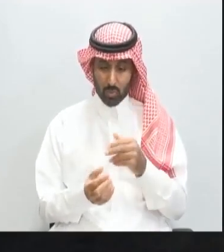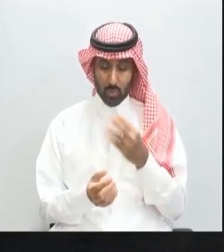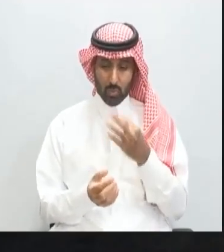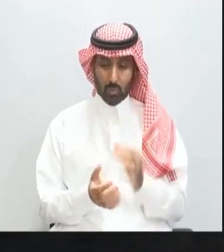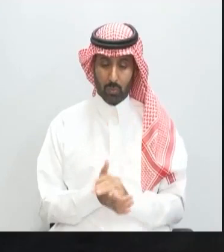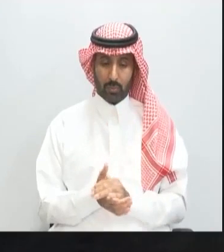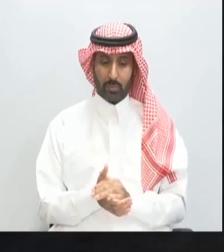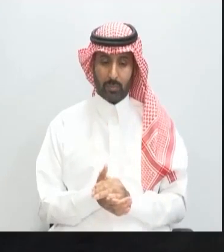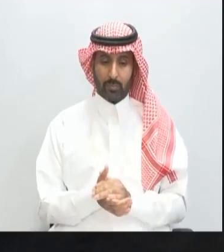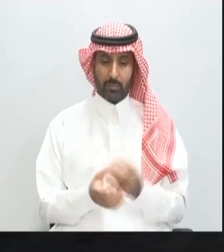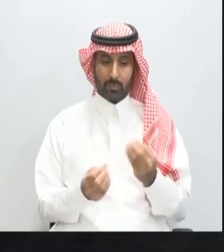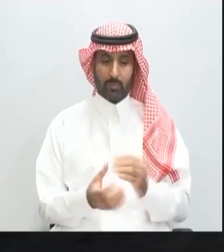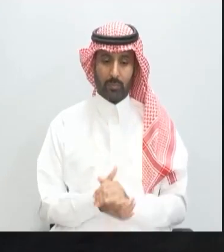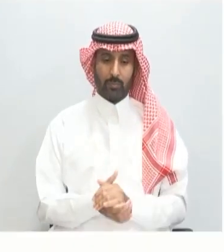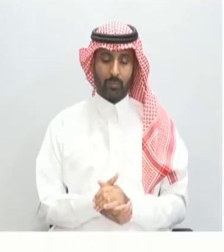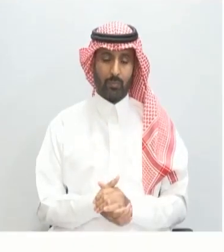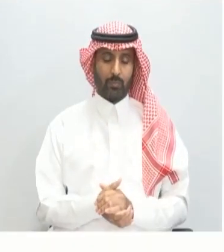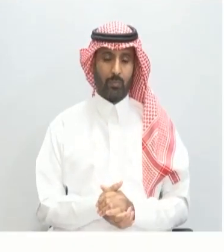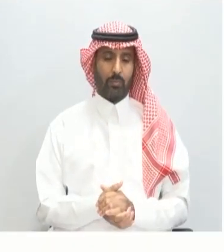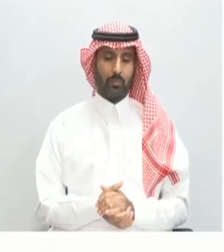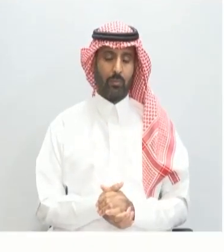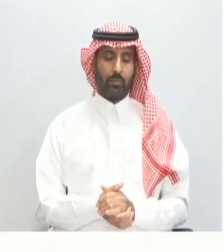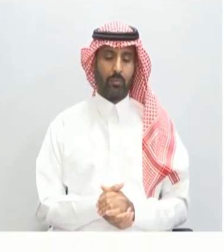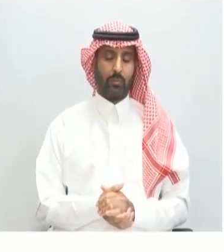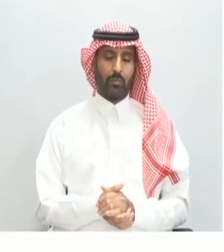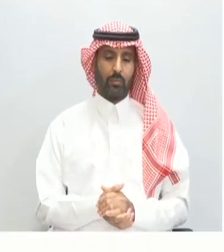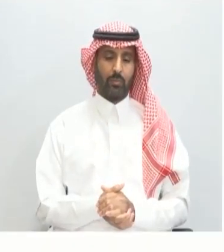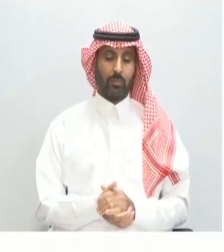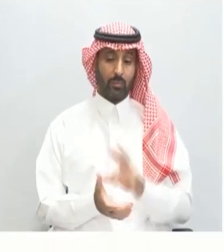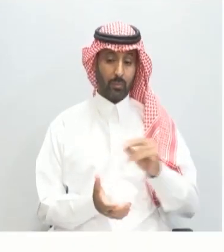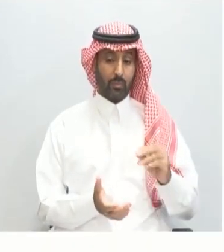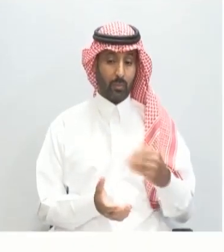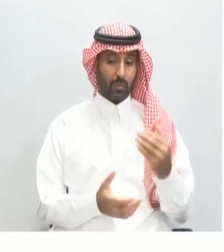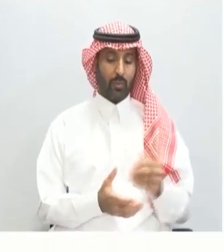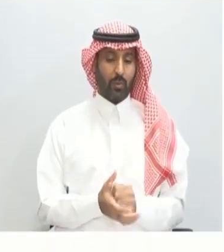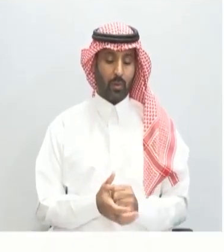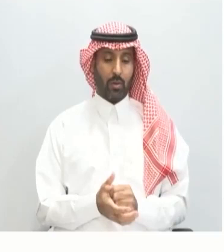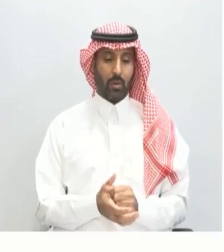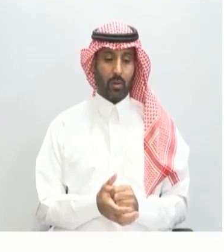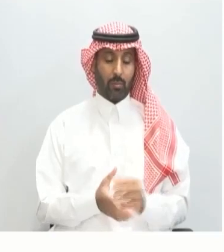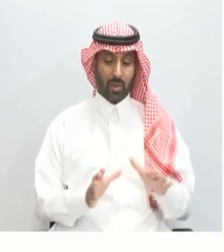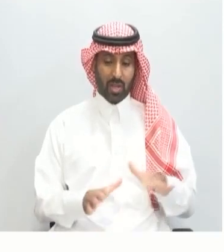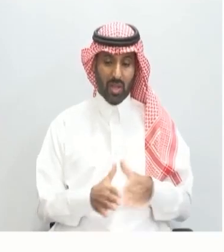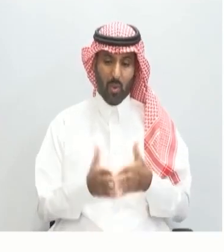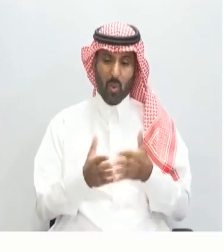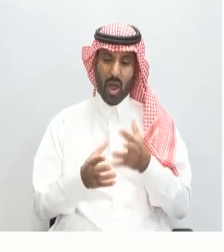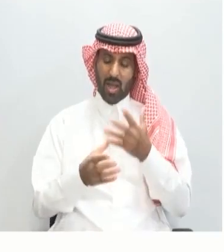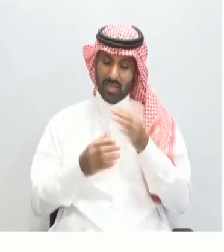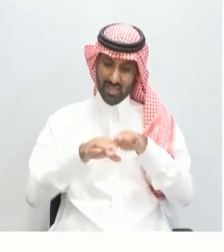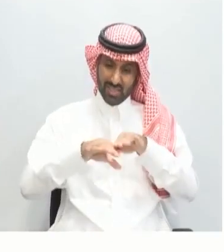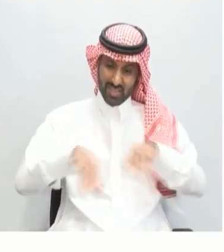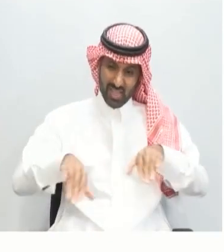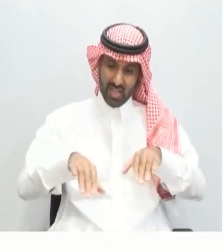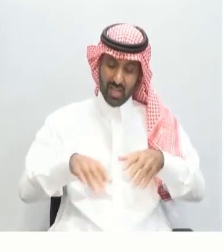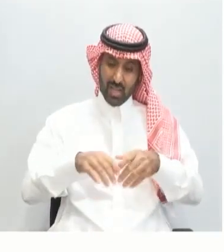تحدث ببطء شديد مثل ماذا مثل الالتواءات والانكسارات